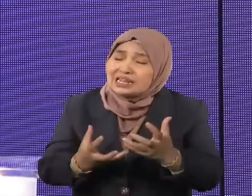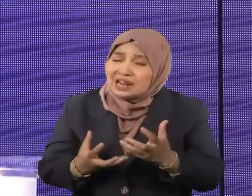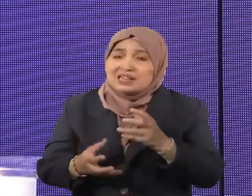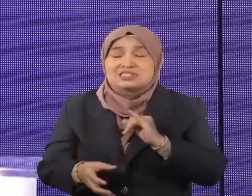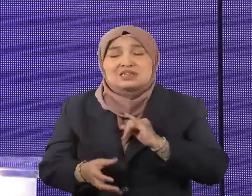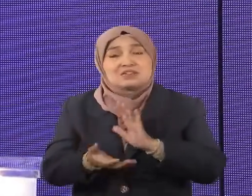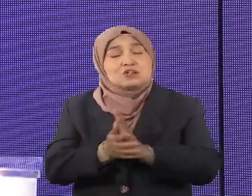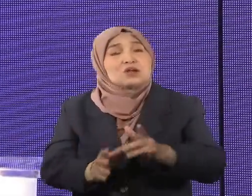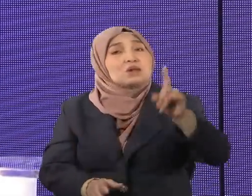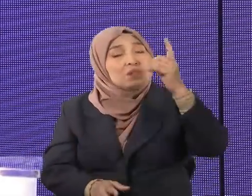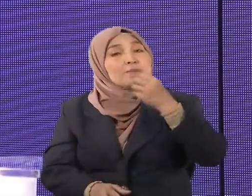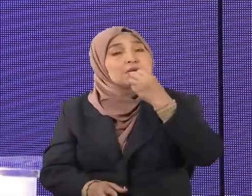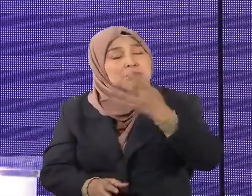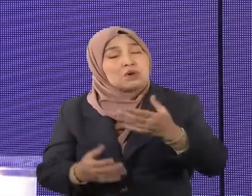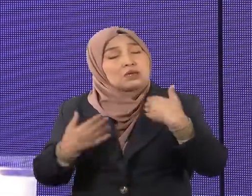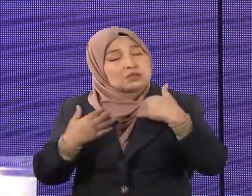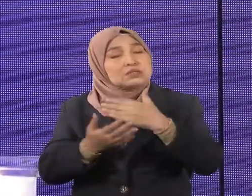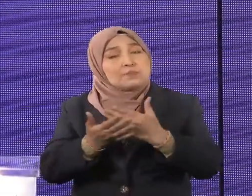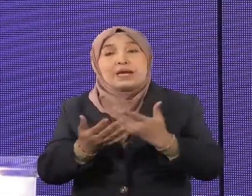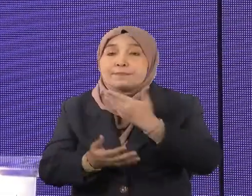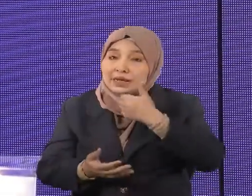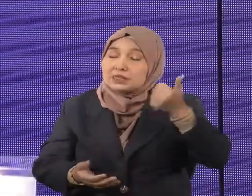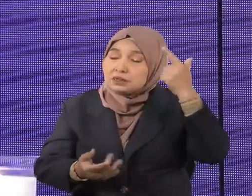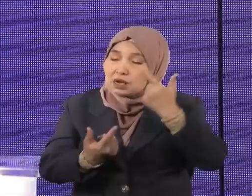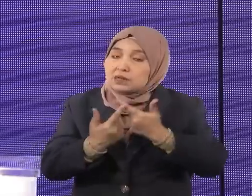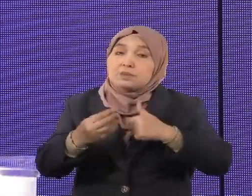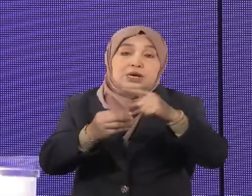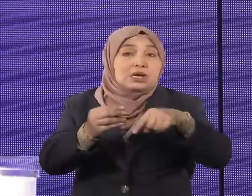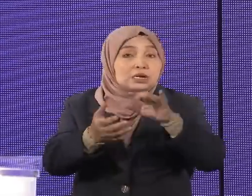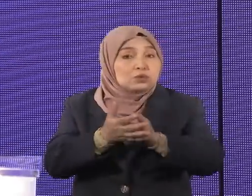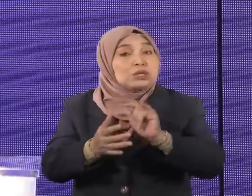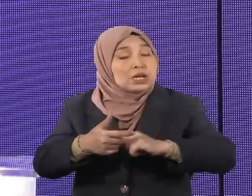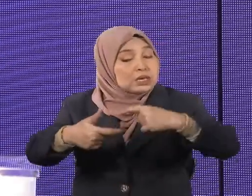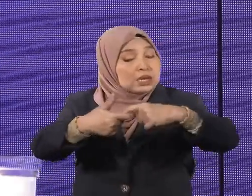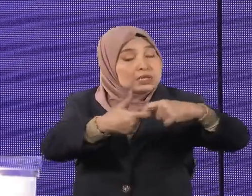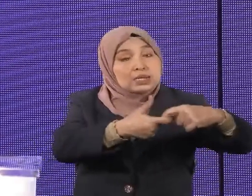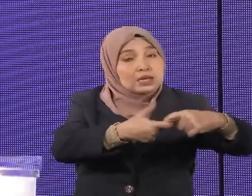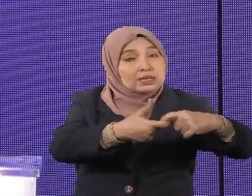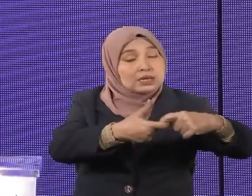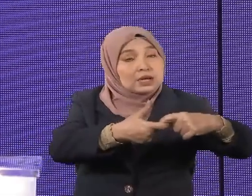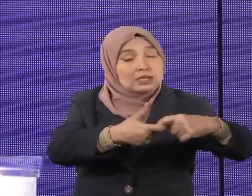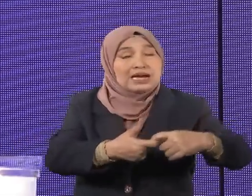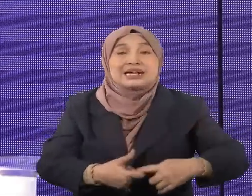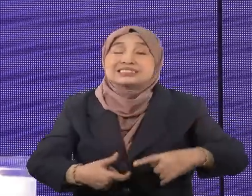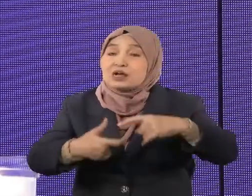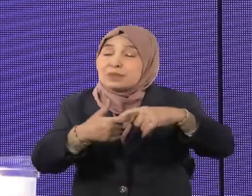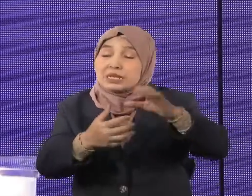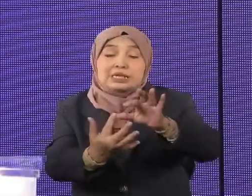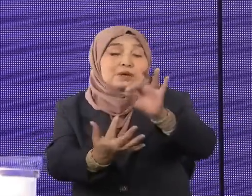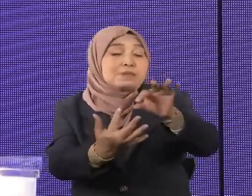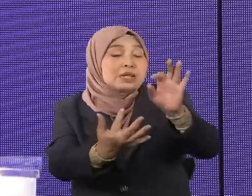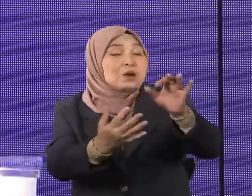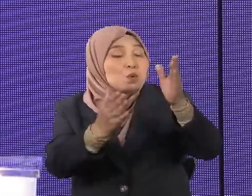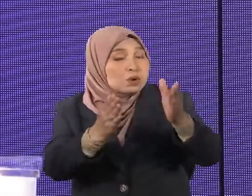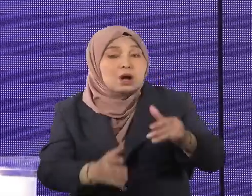maka Allah menyatakan ada sesuatu yang lebih baik daripada perkara tersebut. Inilah yang dikaitkan dengan sabil dunia yang dipilih oleh